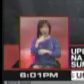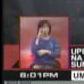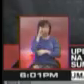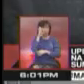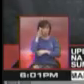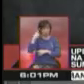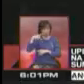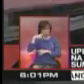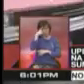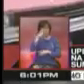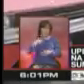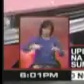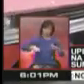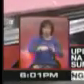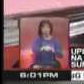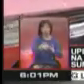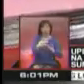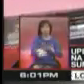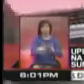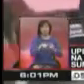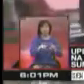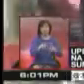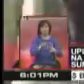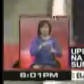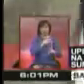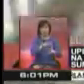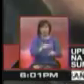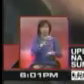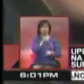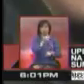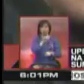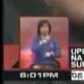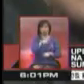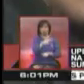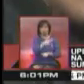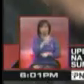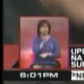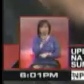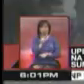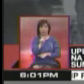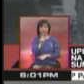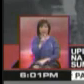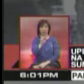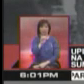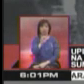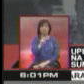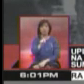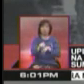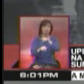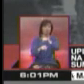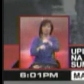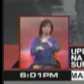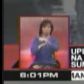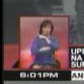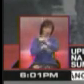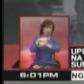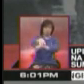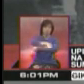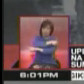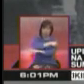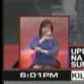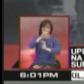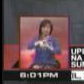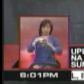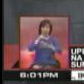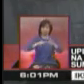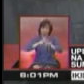dahil sa saksak. Sabi ng umaming lookout na si Joseph Beltran, si Tyrone ang umagaw ng bag at sumaksak ng balisong